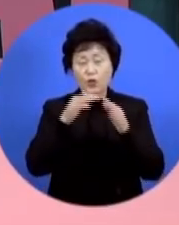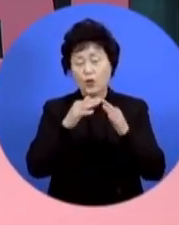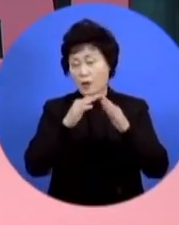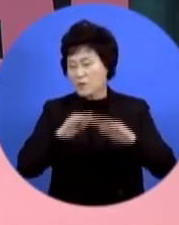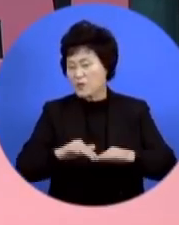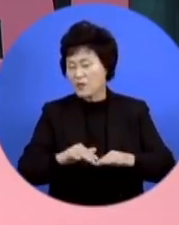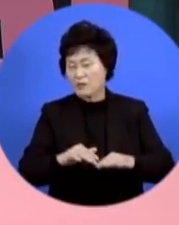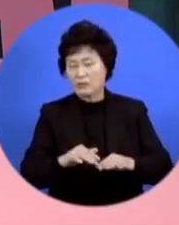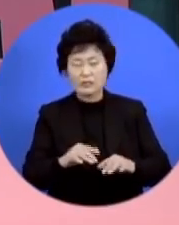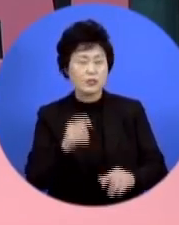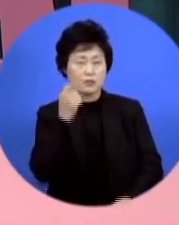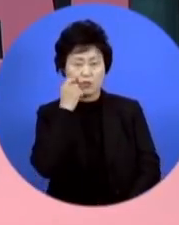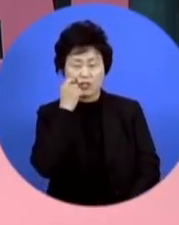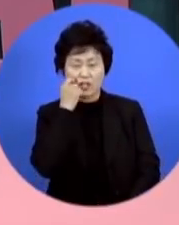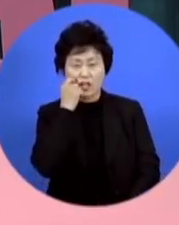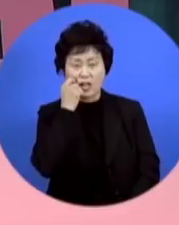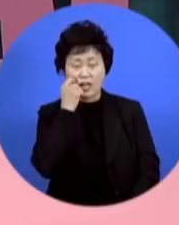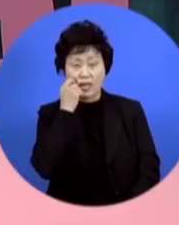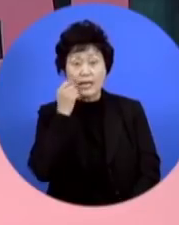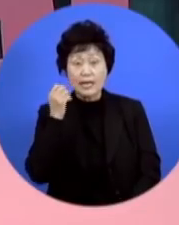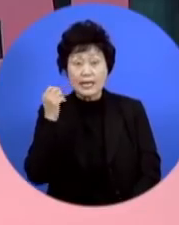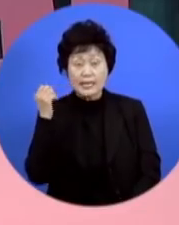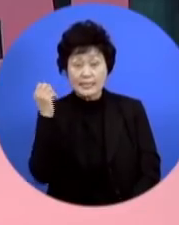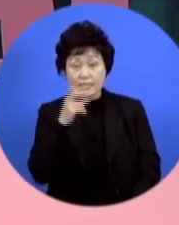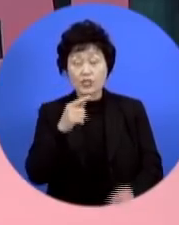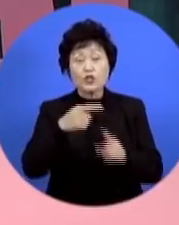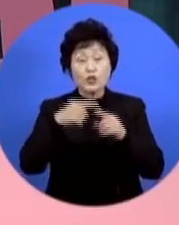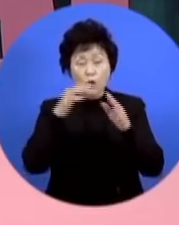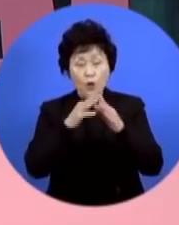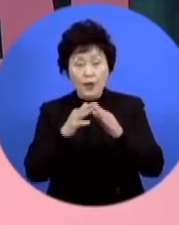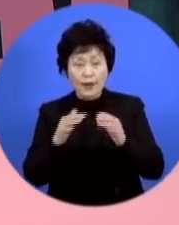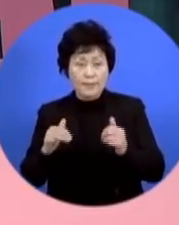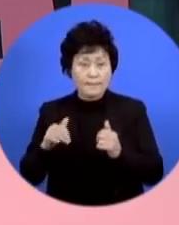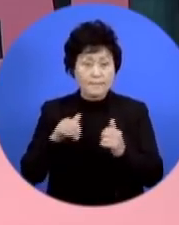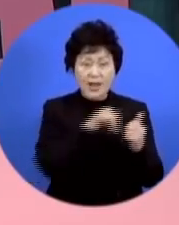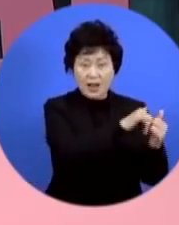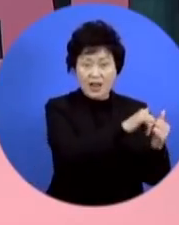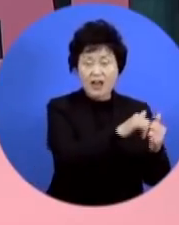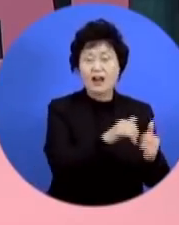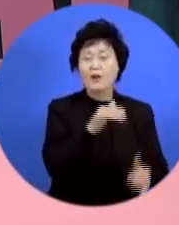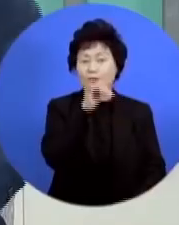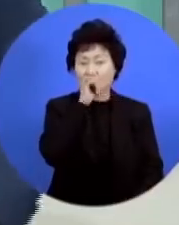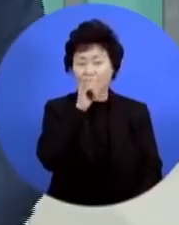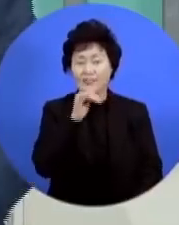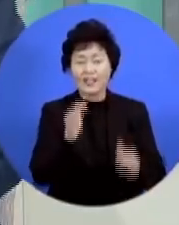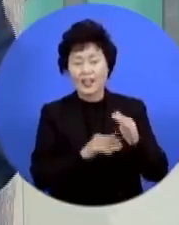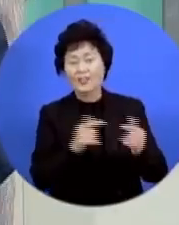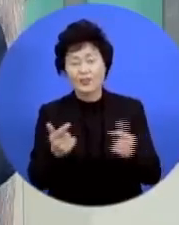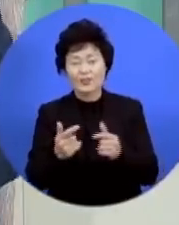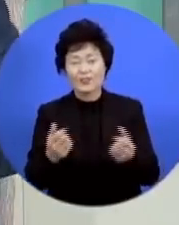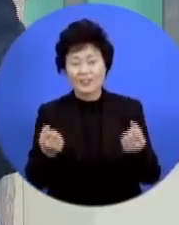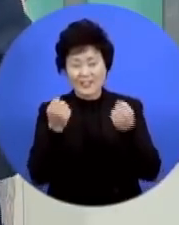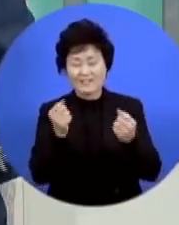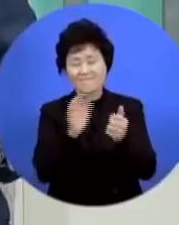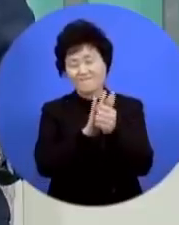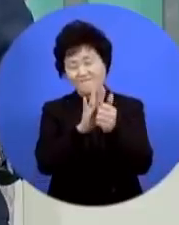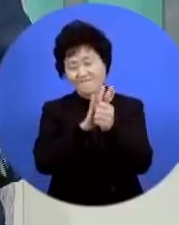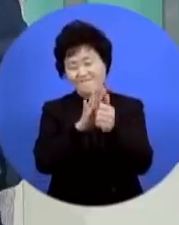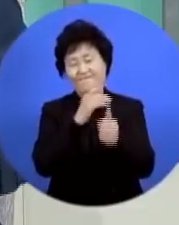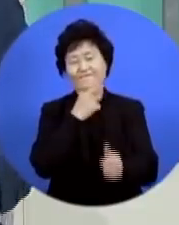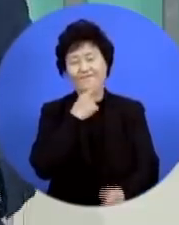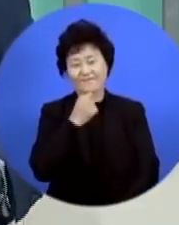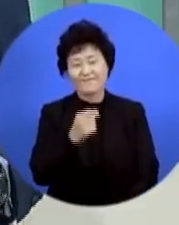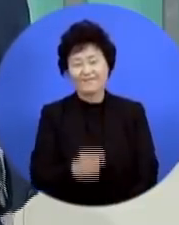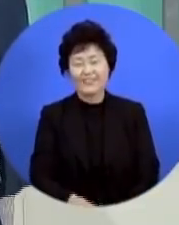그것을 꼭 성도님들에게 격려하고 싶습니다. 예, 힘이 납니다. 네, 감사합니다. 네, 네. 자, 마지막으로 기도